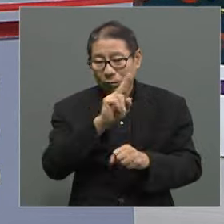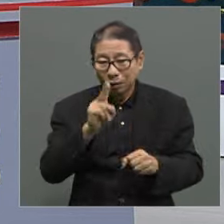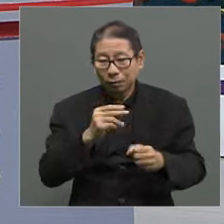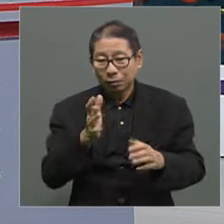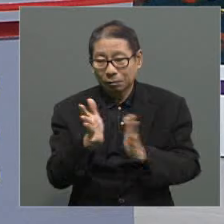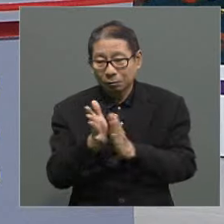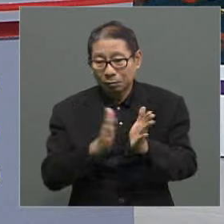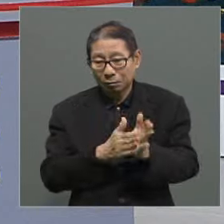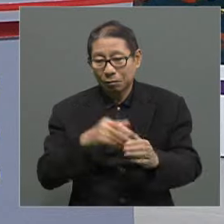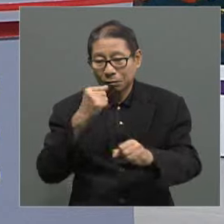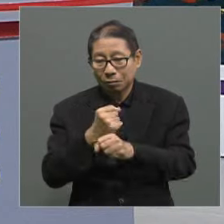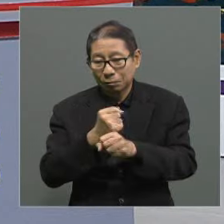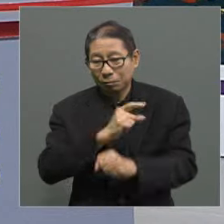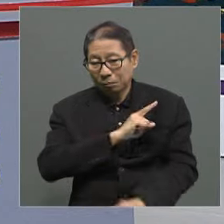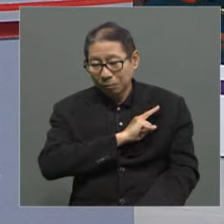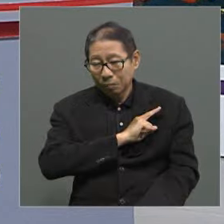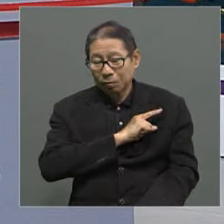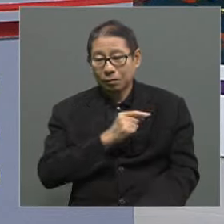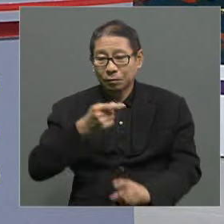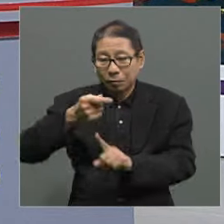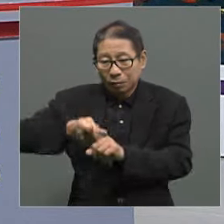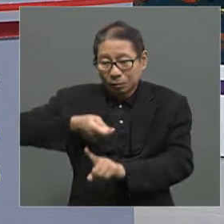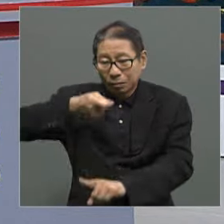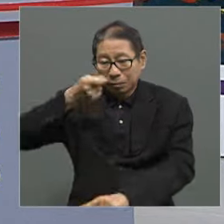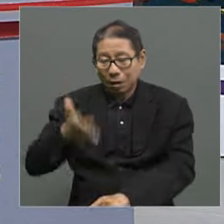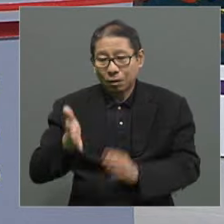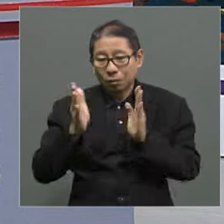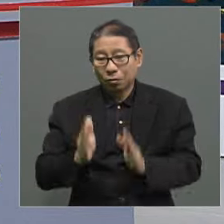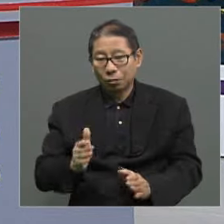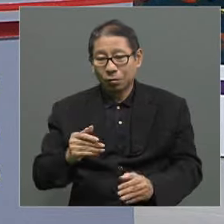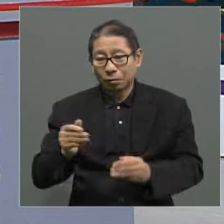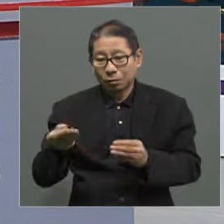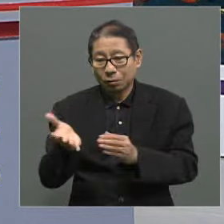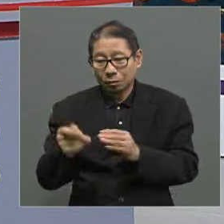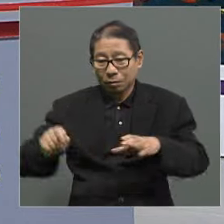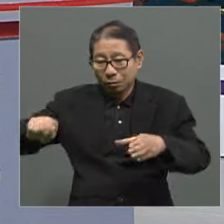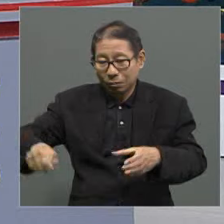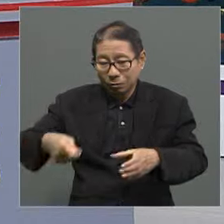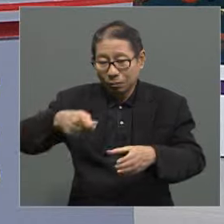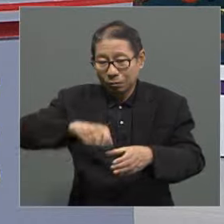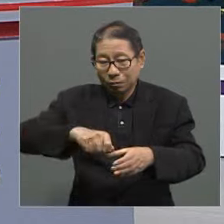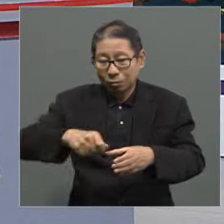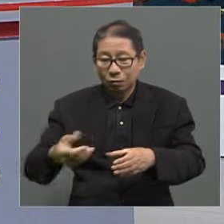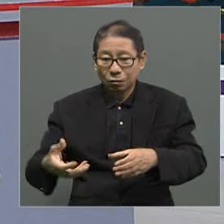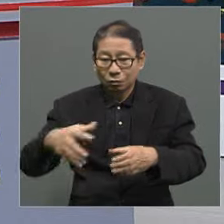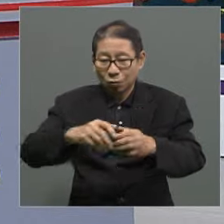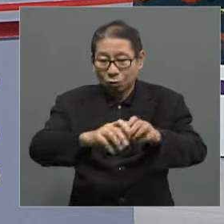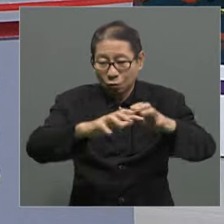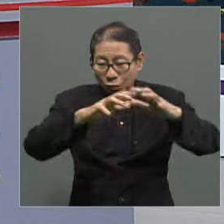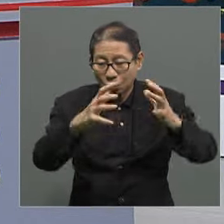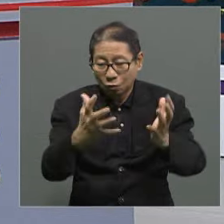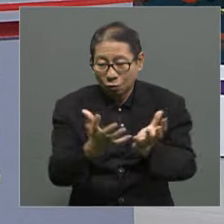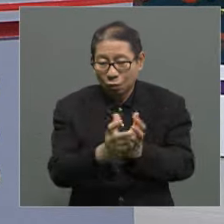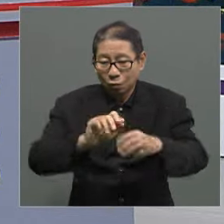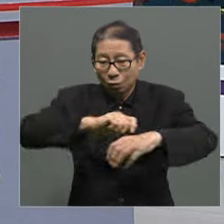อันนี้ที่เกิดขึ้นเนี่ยนะฮะเไปจ้างคนเนี่ยใช้มือตักดินระเบิดใส่ลูกบอลแล้วก็เอา